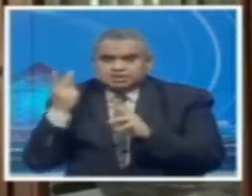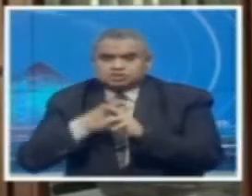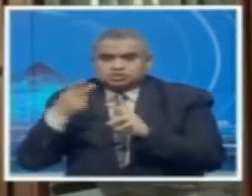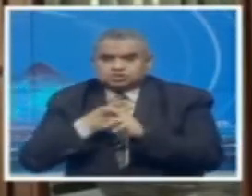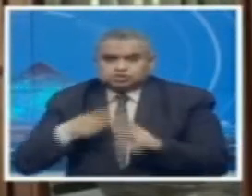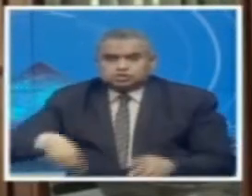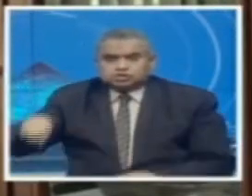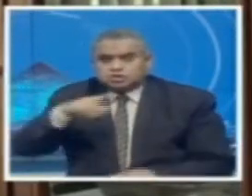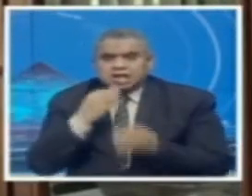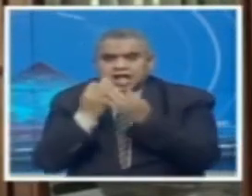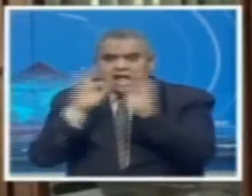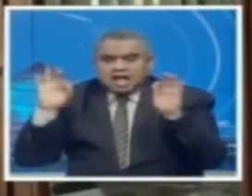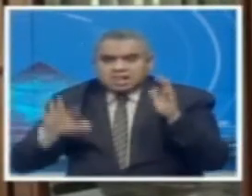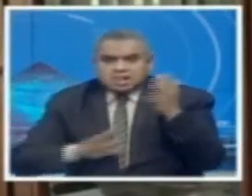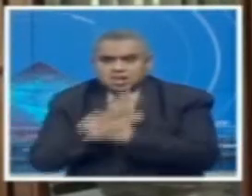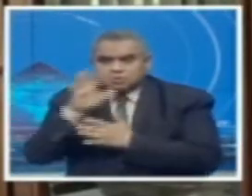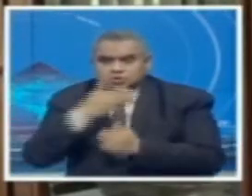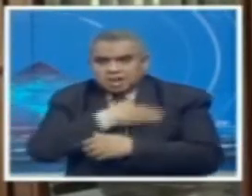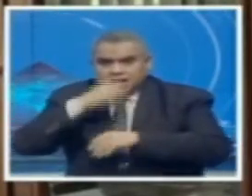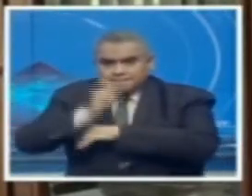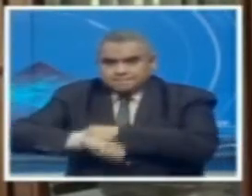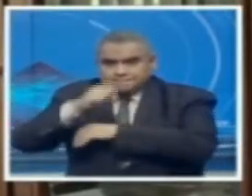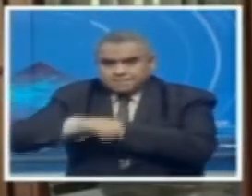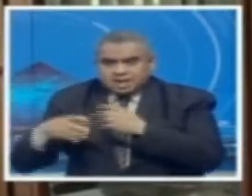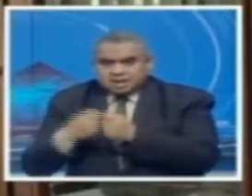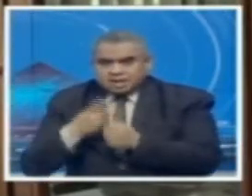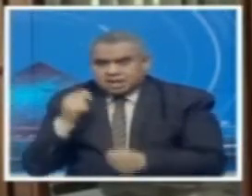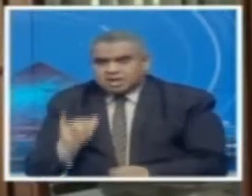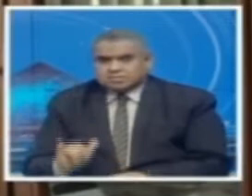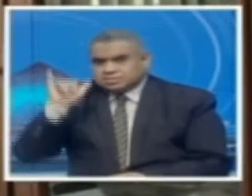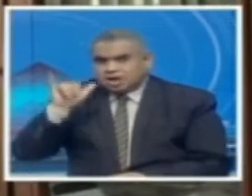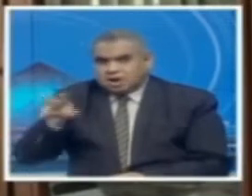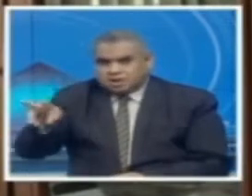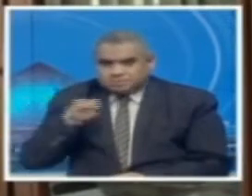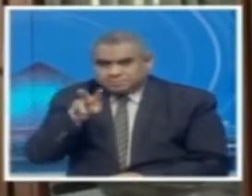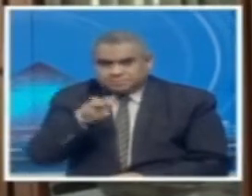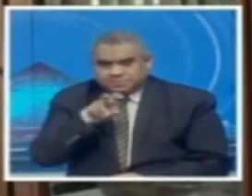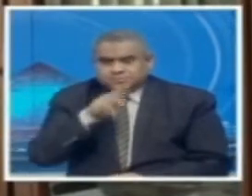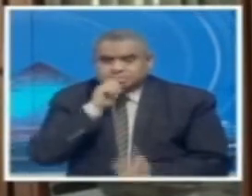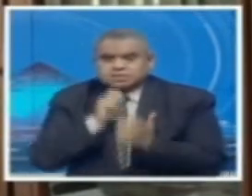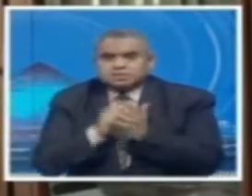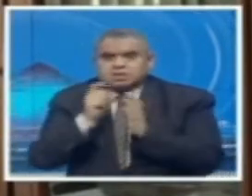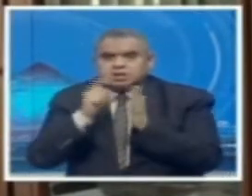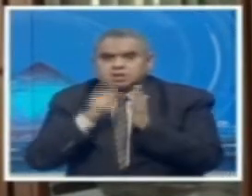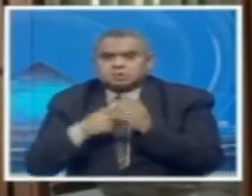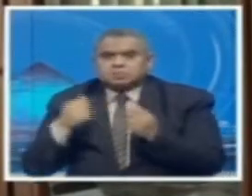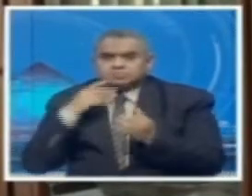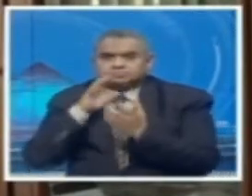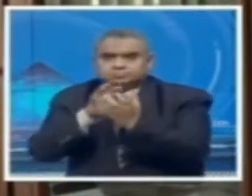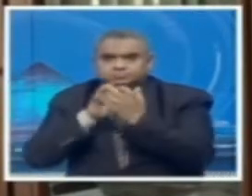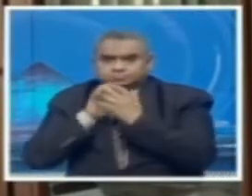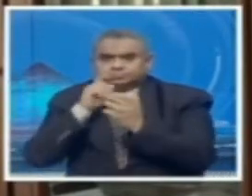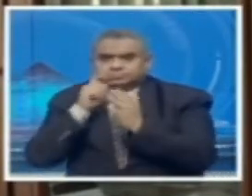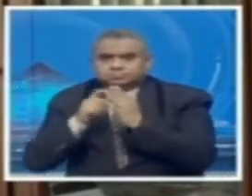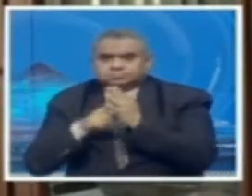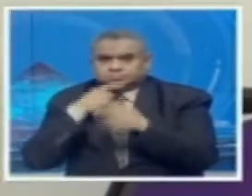ان انا احل كافه النزاعات القضائيه اللي بيني وبين مصلحه الضرائب عن طريق قانون انهاء المنازعات اللي هيصدر قريبا